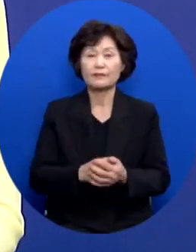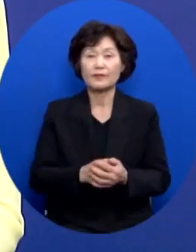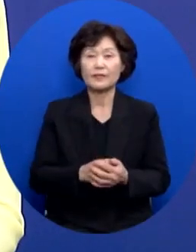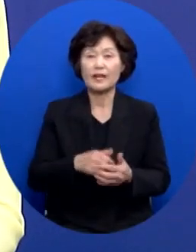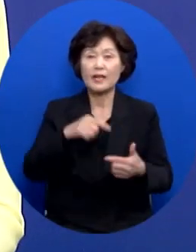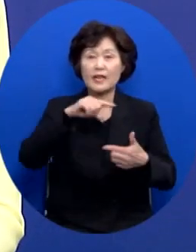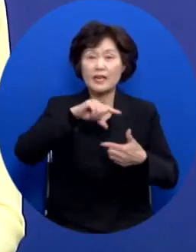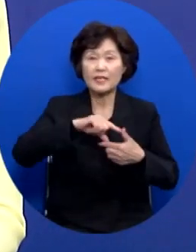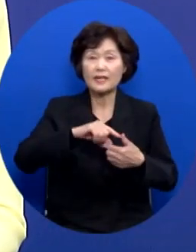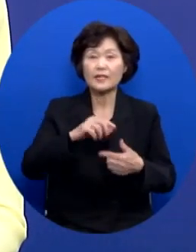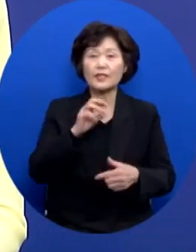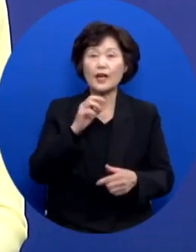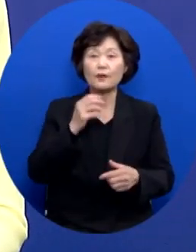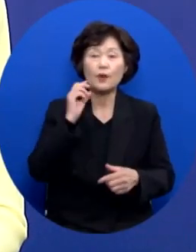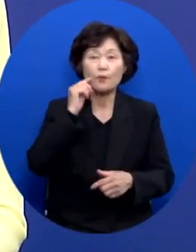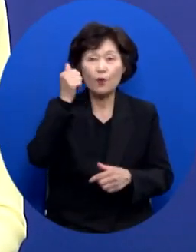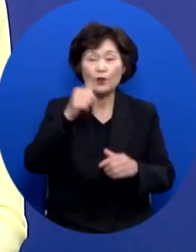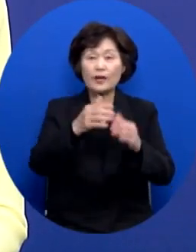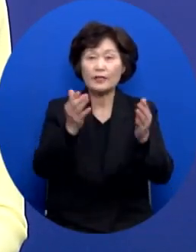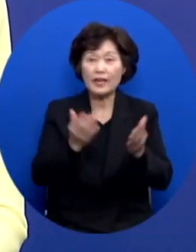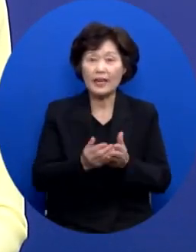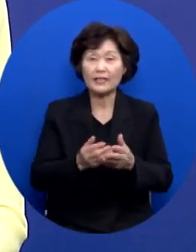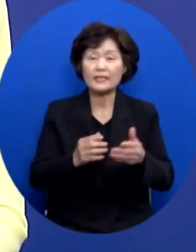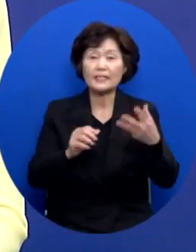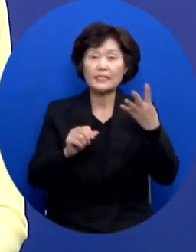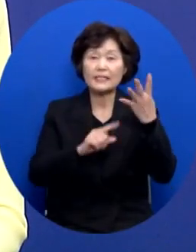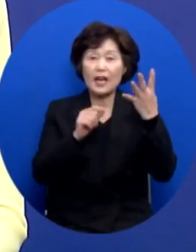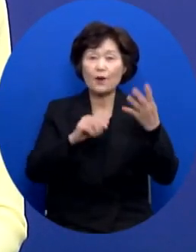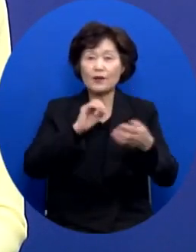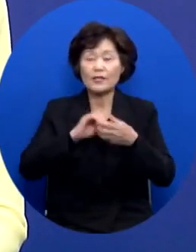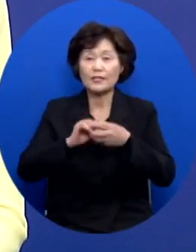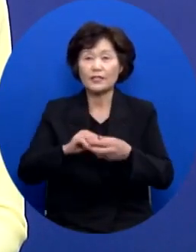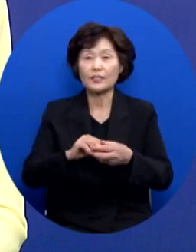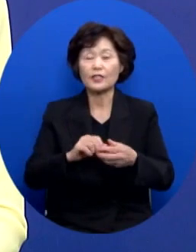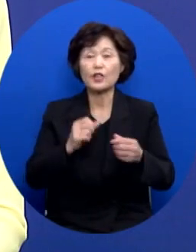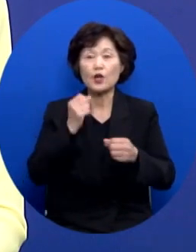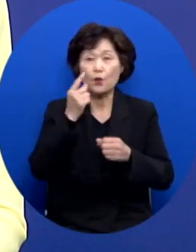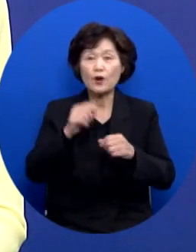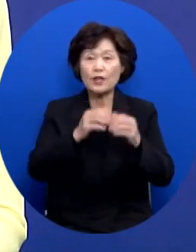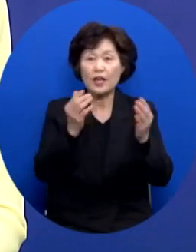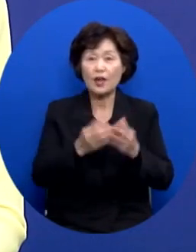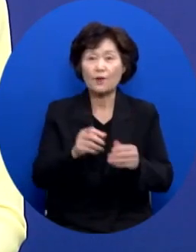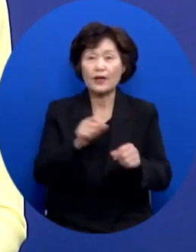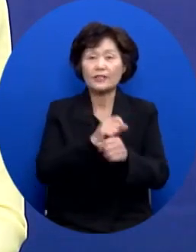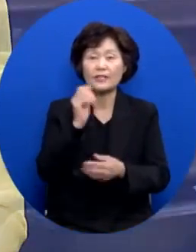경남 목양은 4월 정기 원래 회와 특강을 마산 성은 교회에서